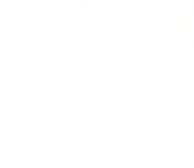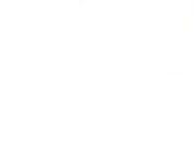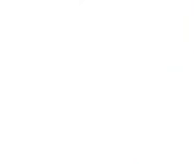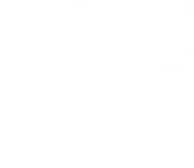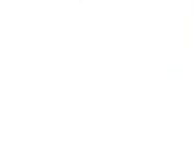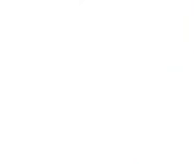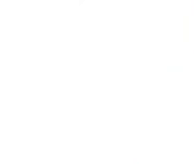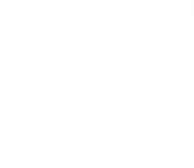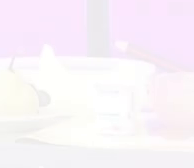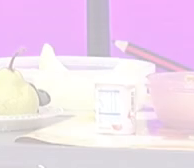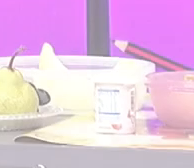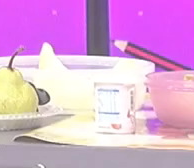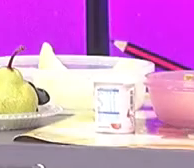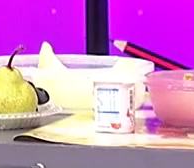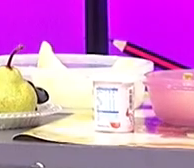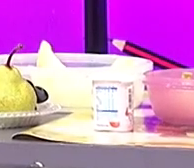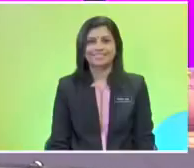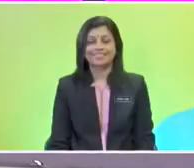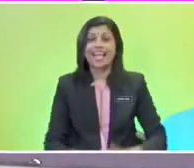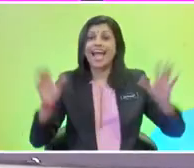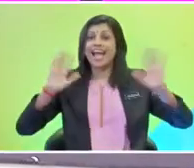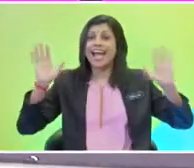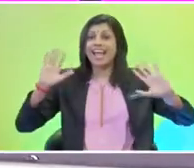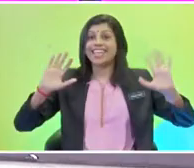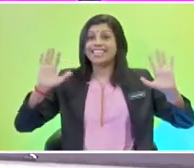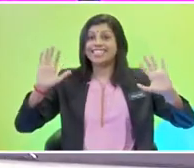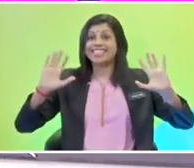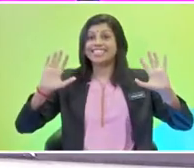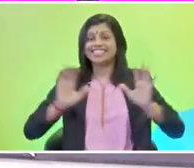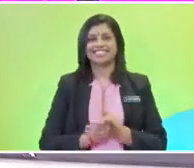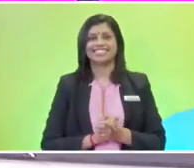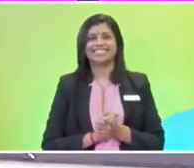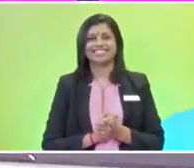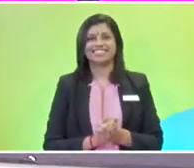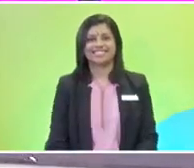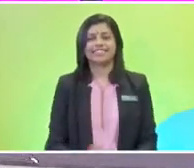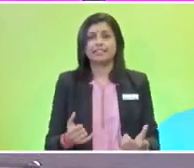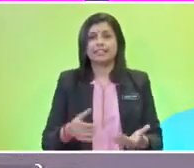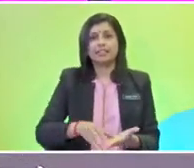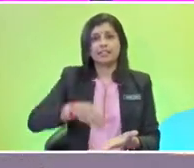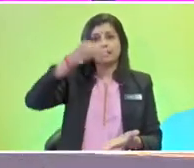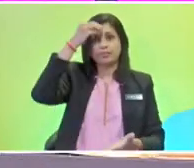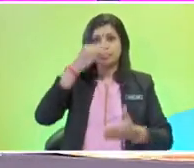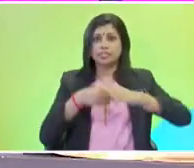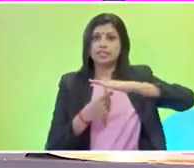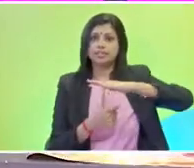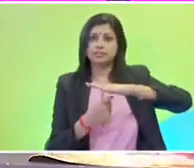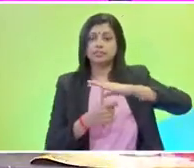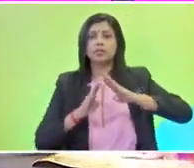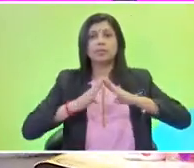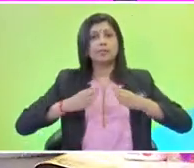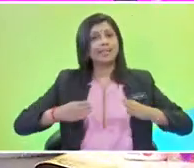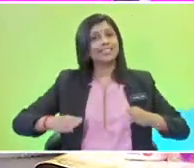Didik TV KPM. Hai murid-murid. Ini slot prasekolah untuk mata pelajaran Bahasa